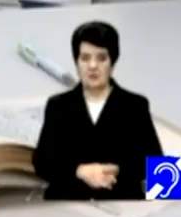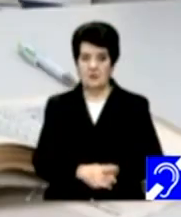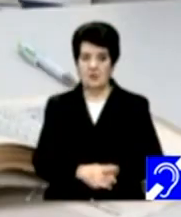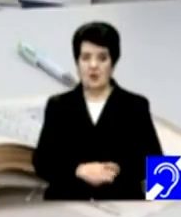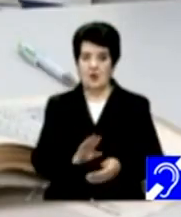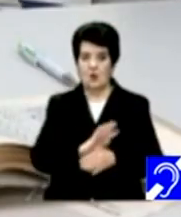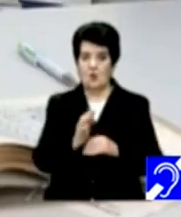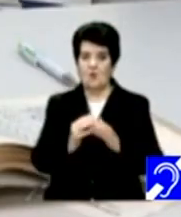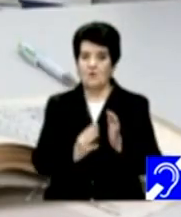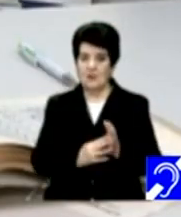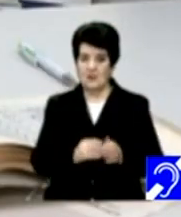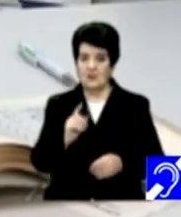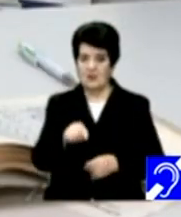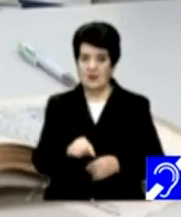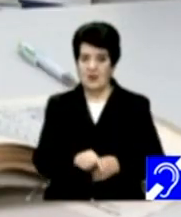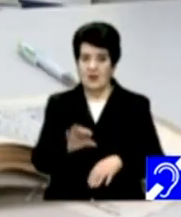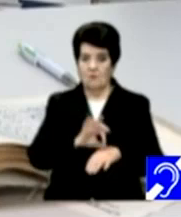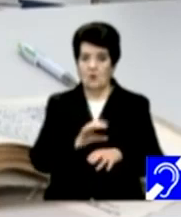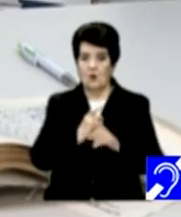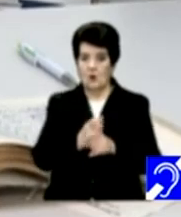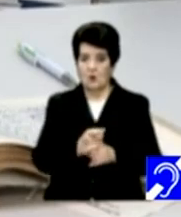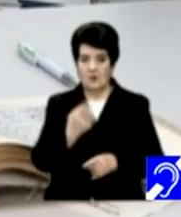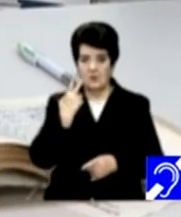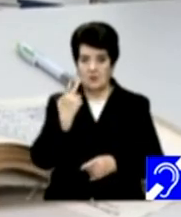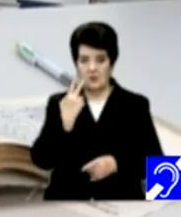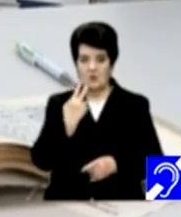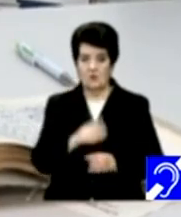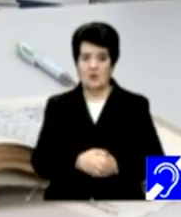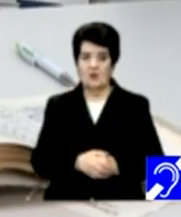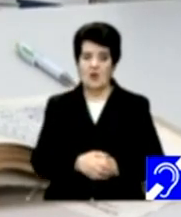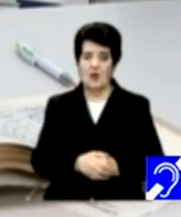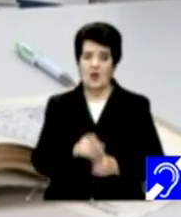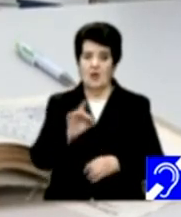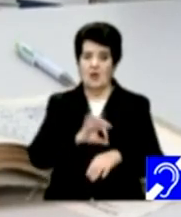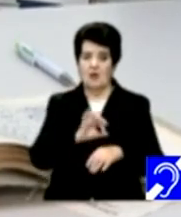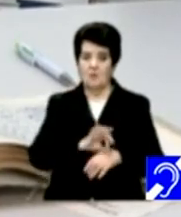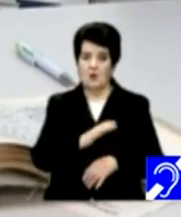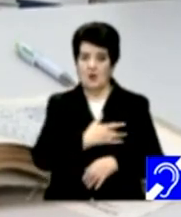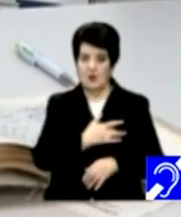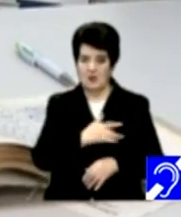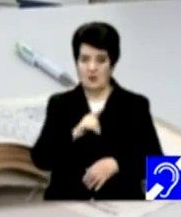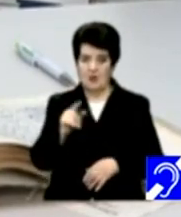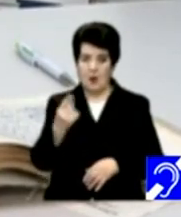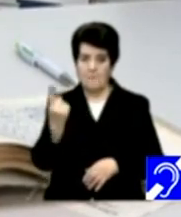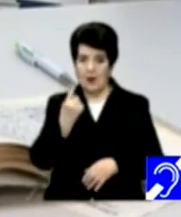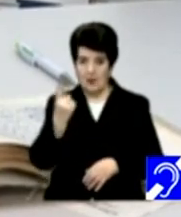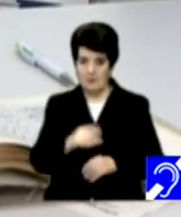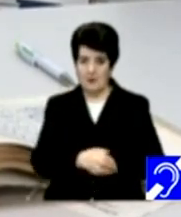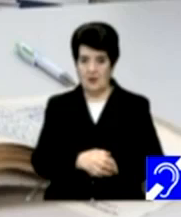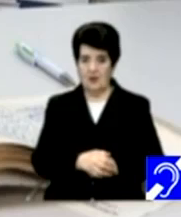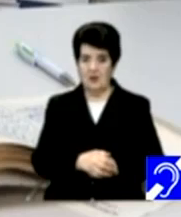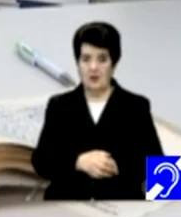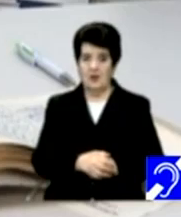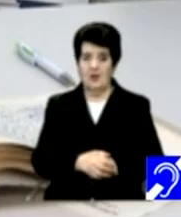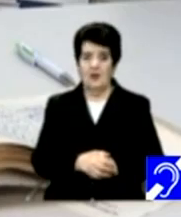afectează mai ales cei care suferă de boli cronice, iar bolile cardiovasculare sunt printre primele în lista